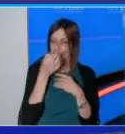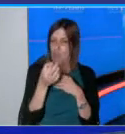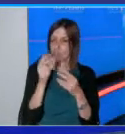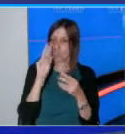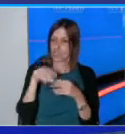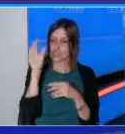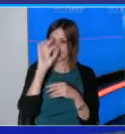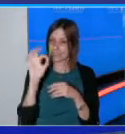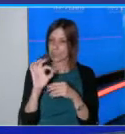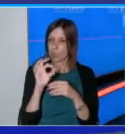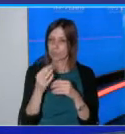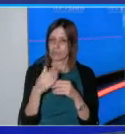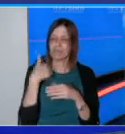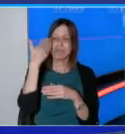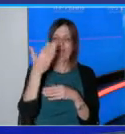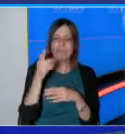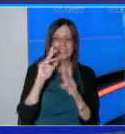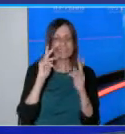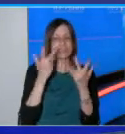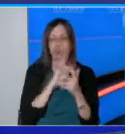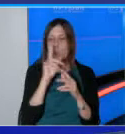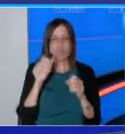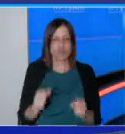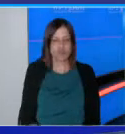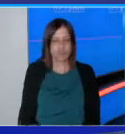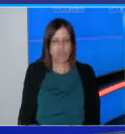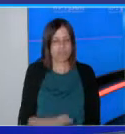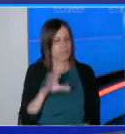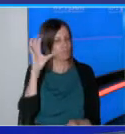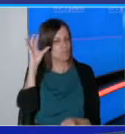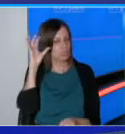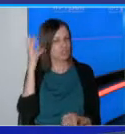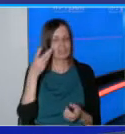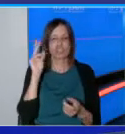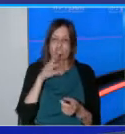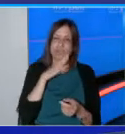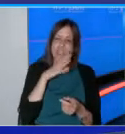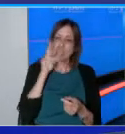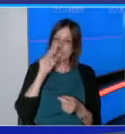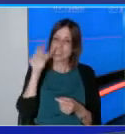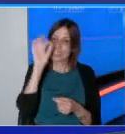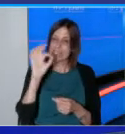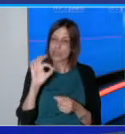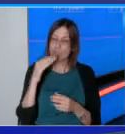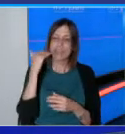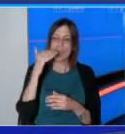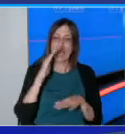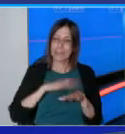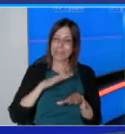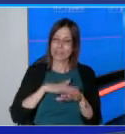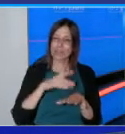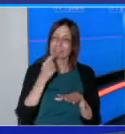יש סיכוי שמעבר לזה שהציבור לא ממושמע, מעבר לזה שיש לנו בעיה, האם יש סיכוי שגם הדרג המקצועי